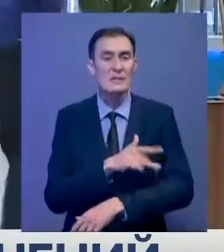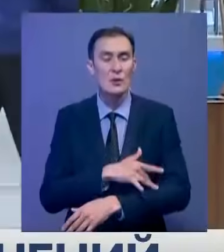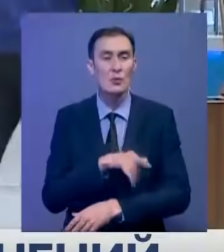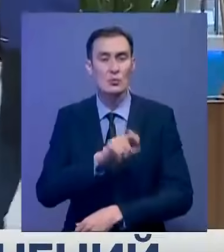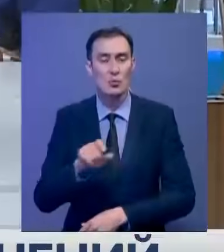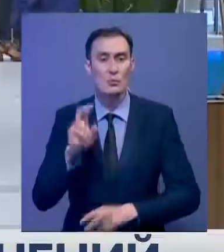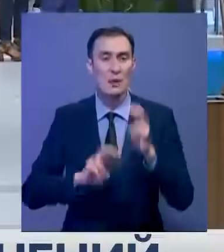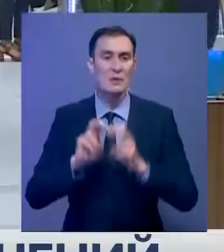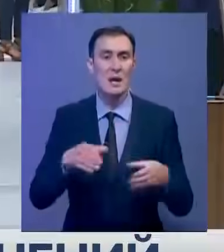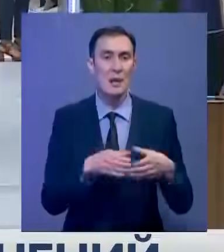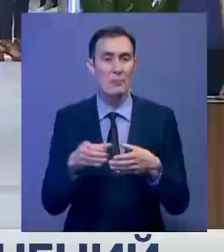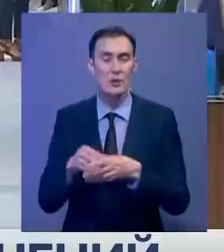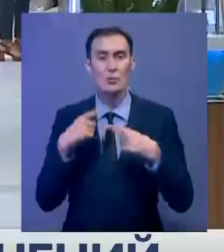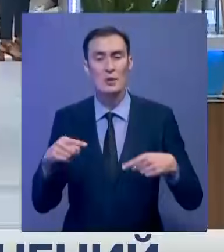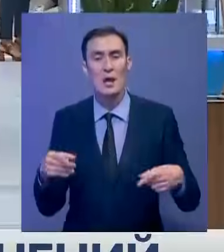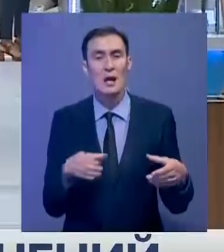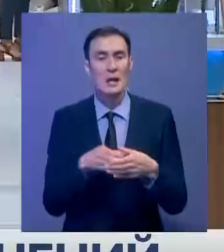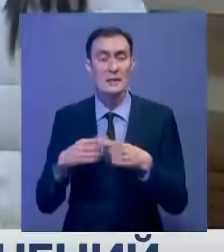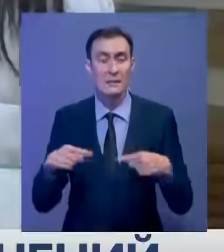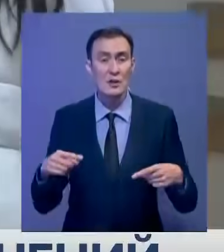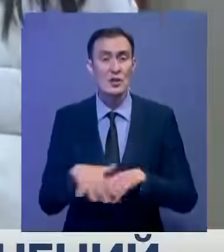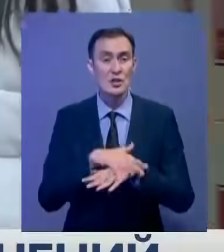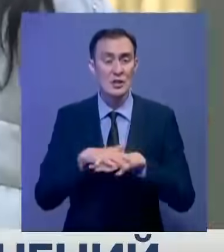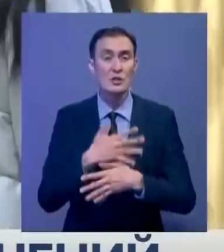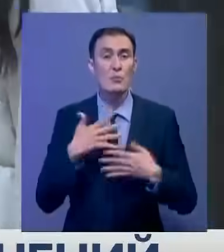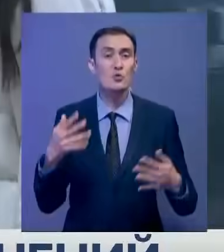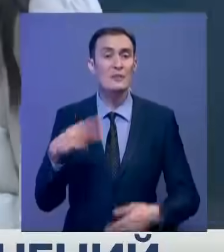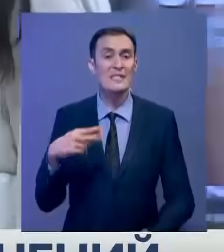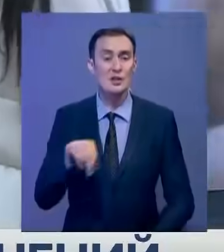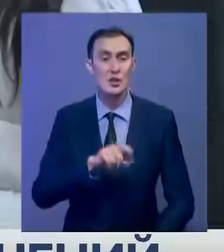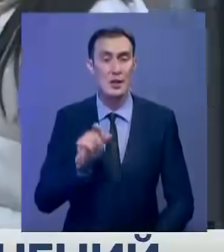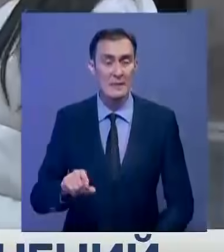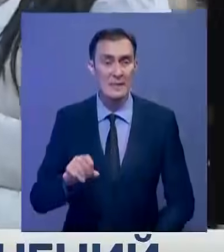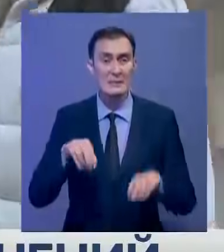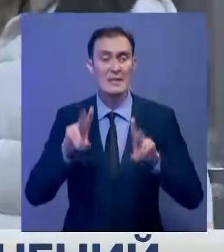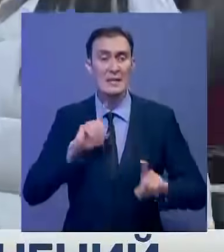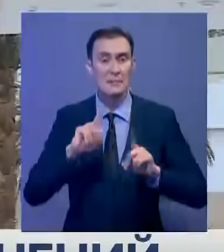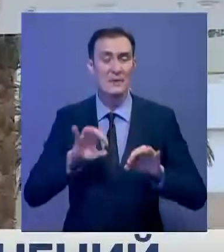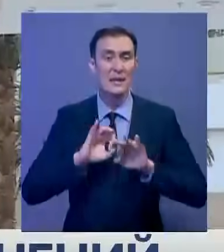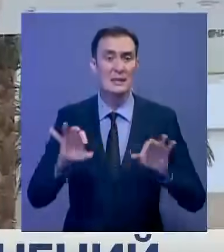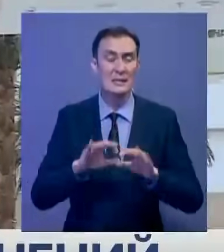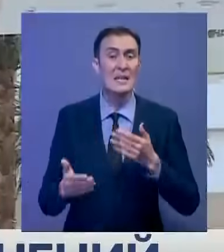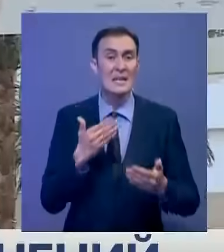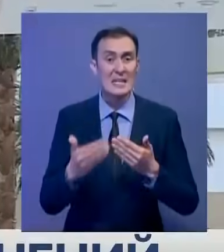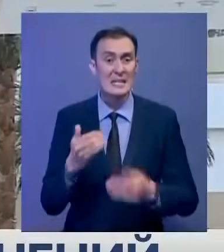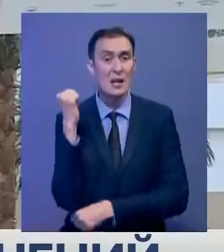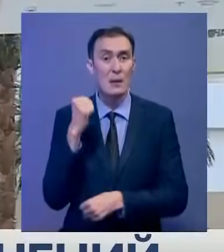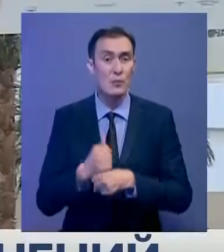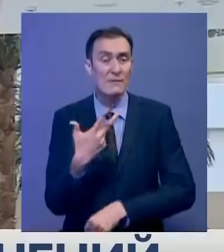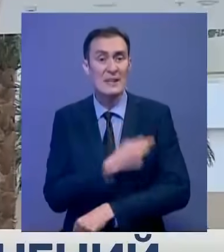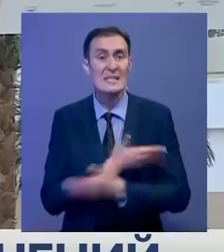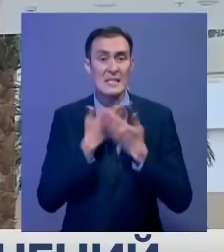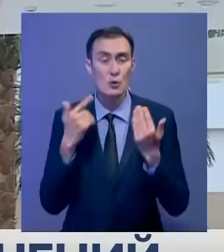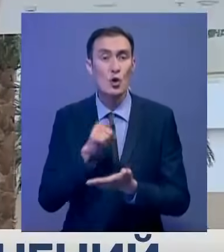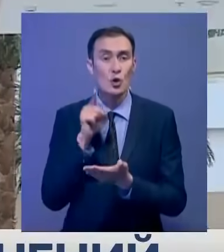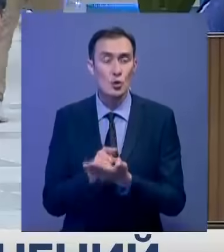услуг, промышленных предприятий и других коллективов, численность которых больше 20 человек. На специальном брифинге рассказали, если работник не вакцинирован,